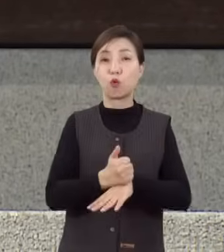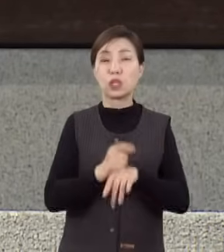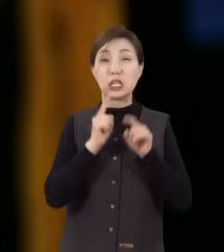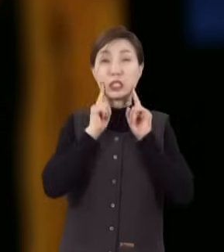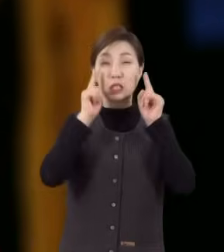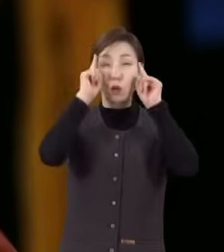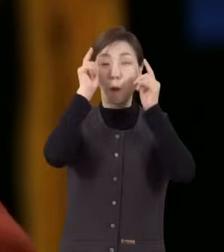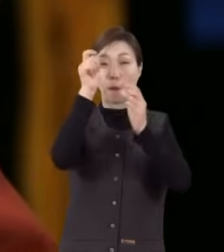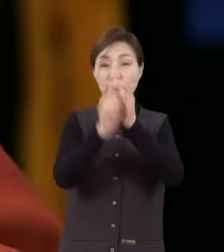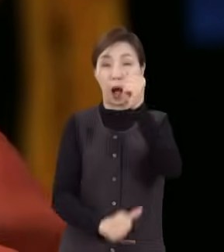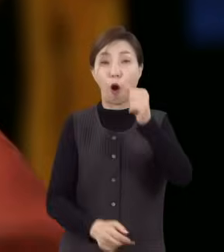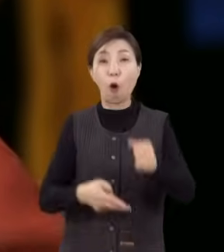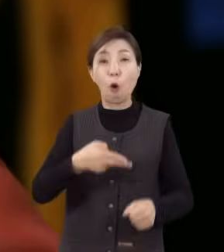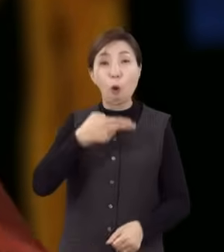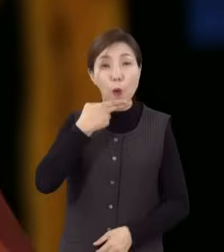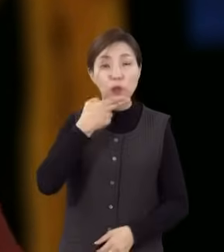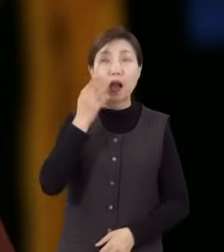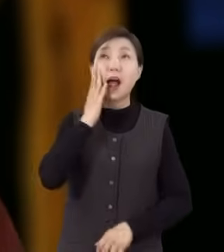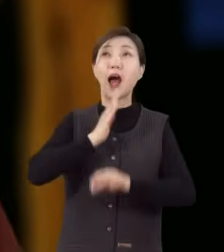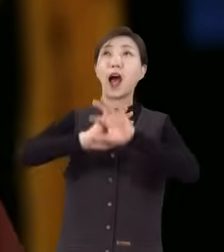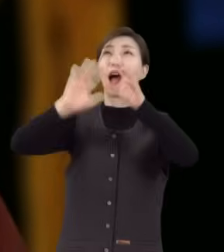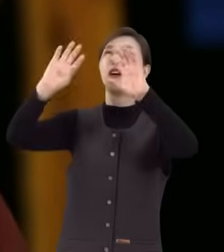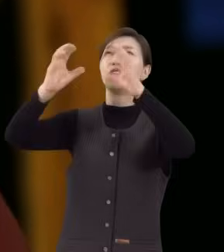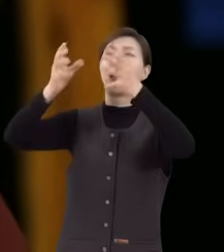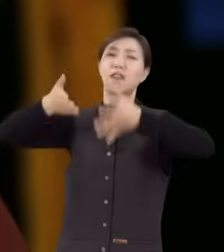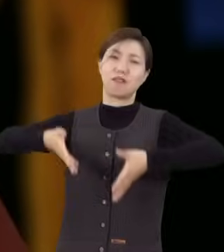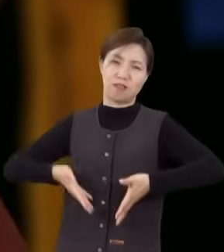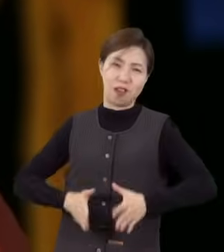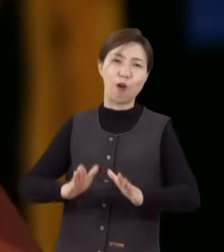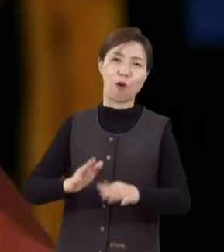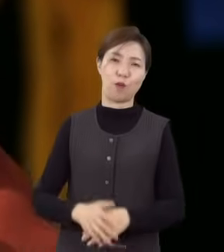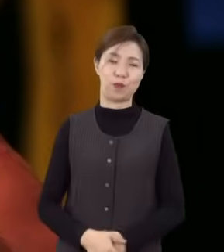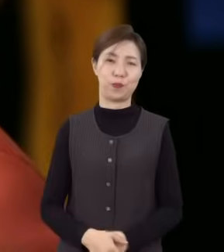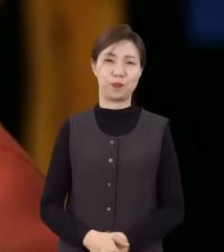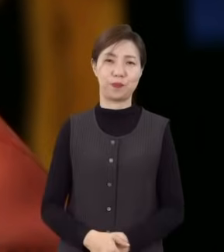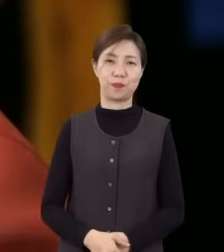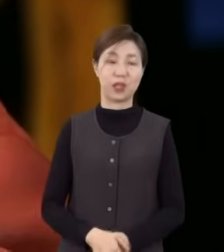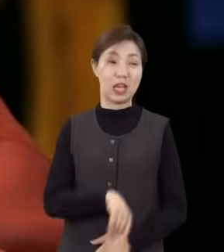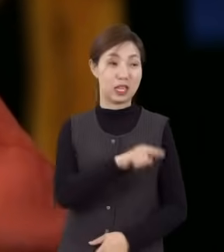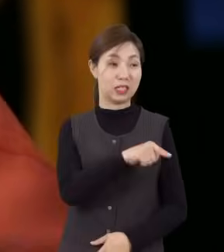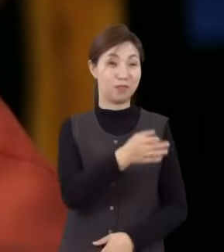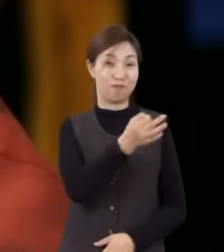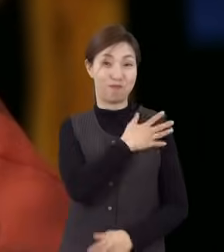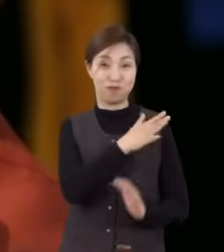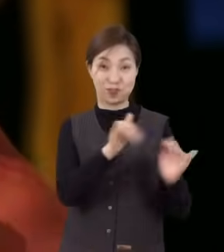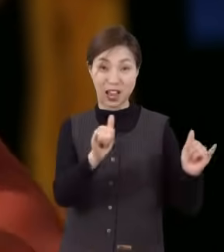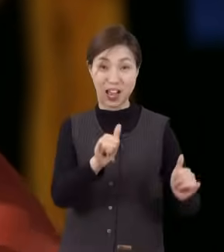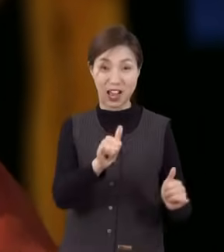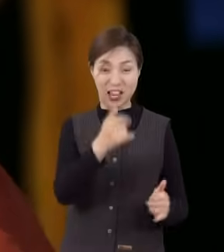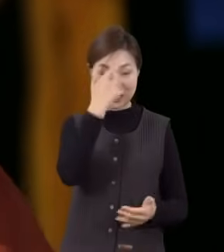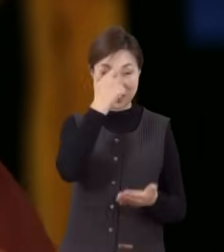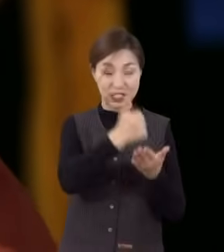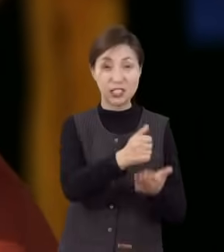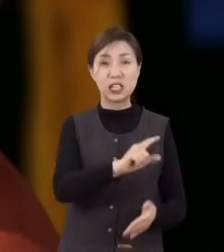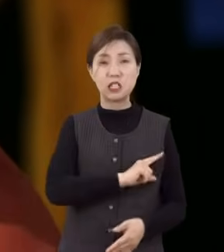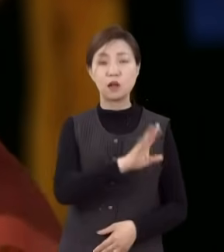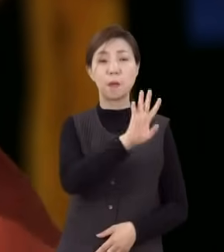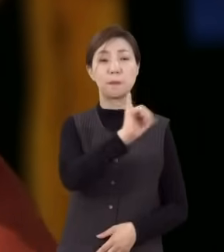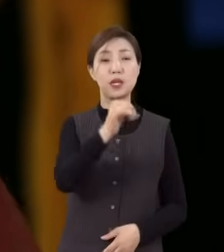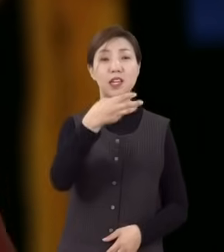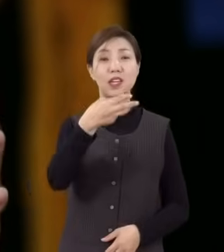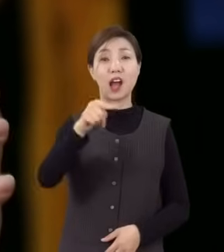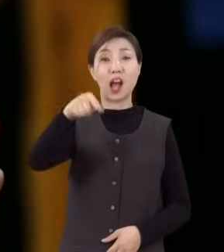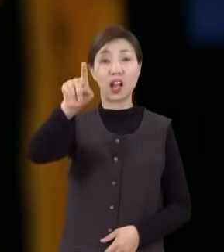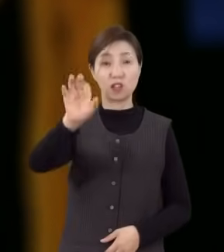되었다. 겁나 복을 많이 준 사람이에요. 야, 그냥 복만 치면 나보다 낫다. 야,